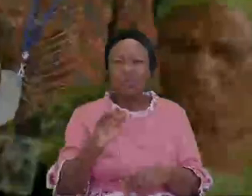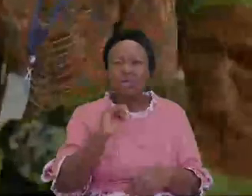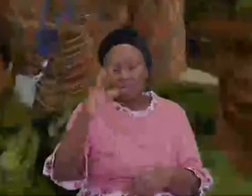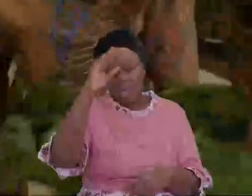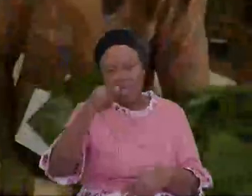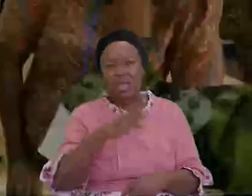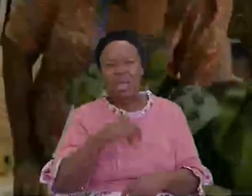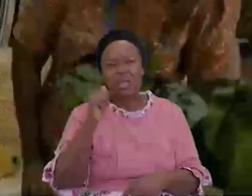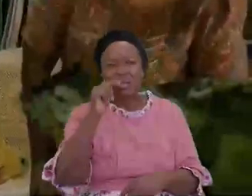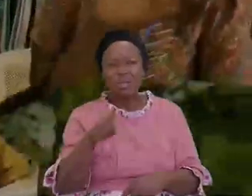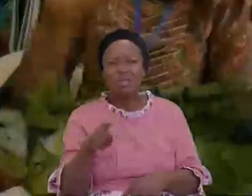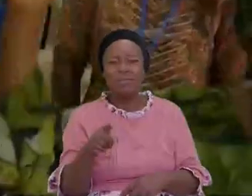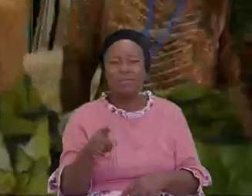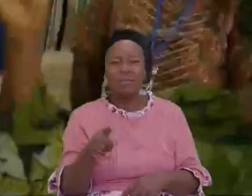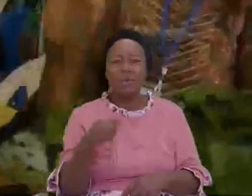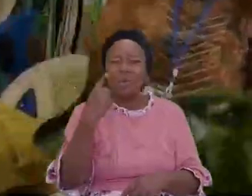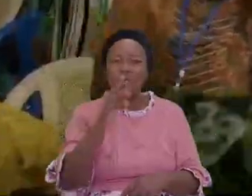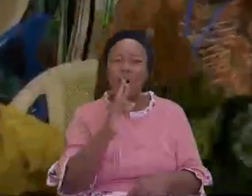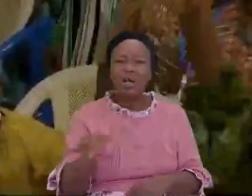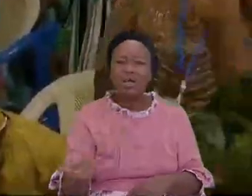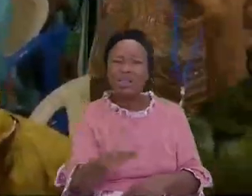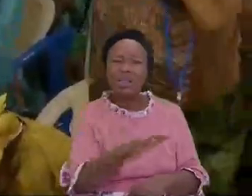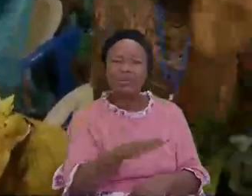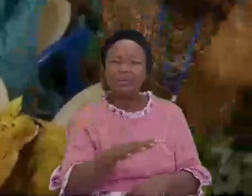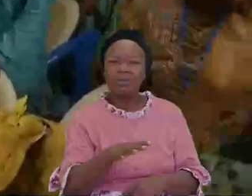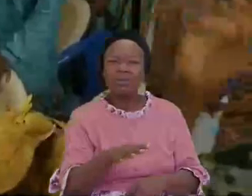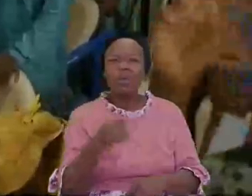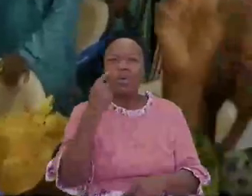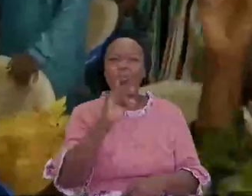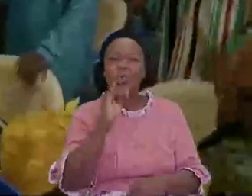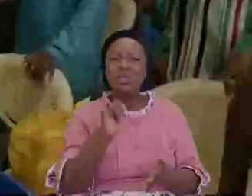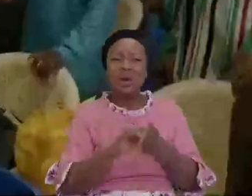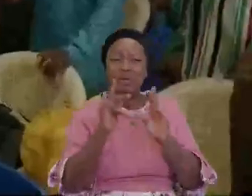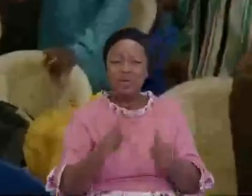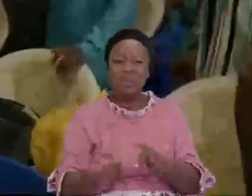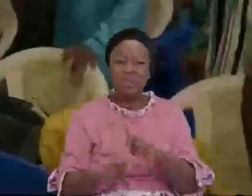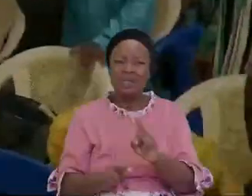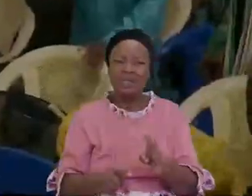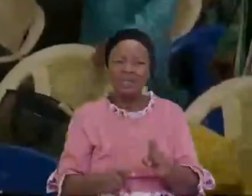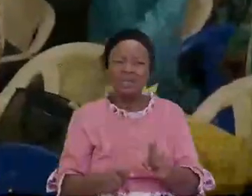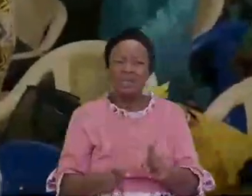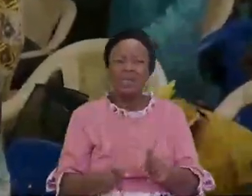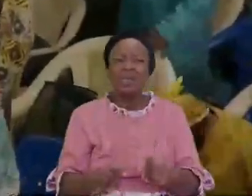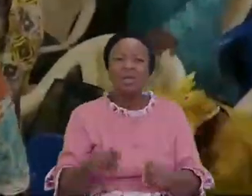Qu'est-ce que je dois faire? Où sont-ils? Qui est-il?